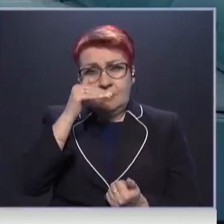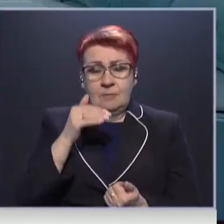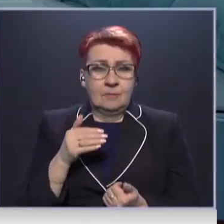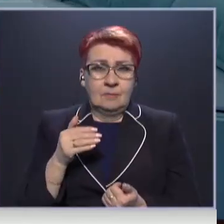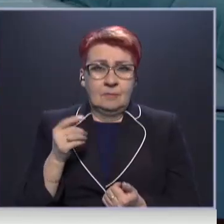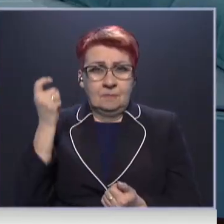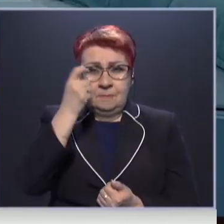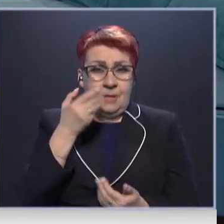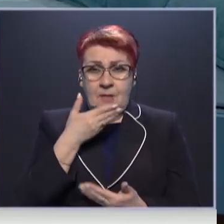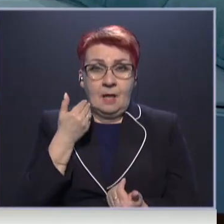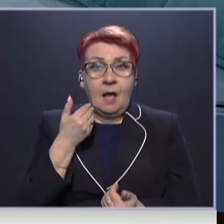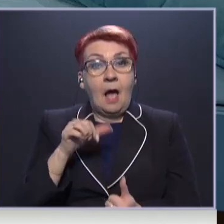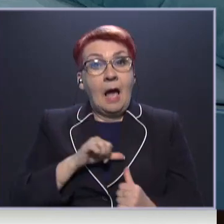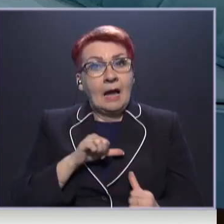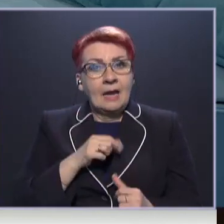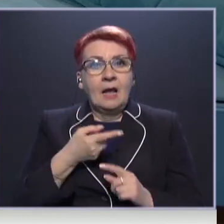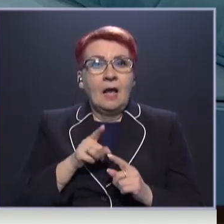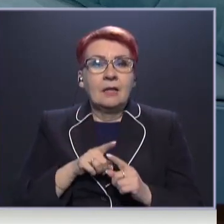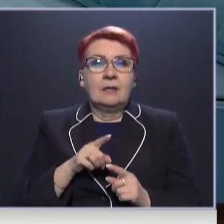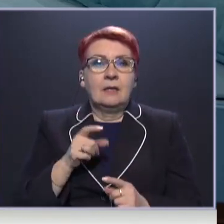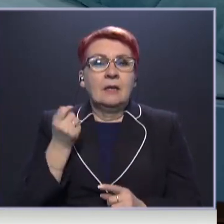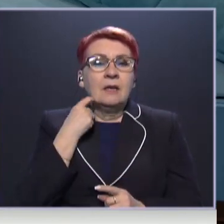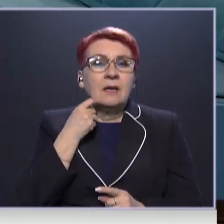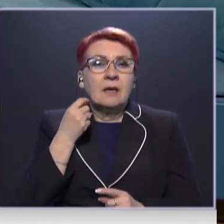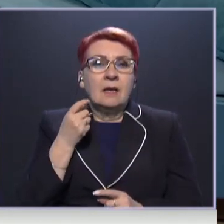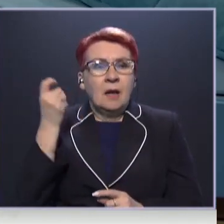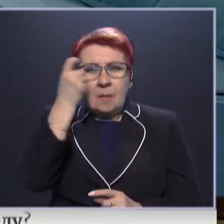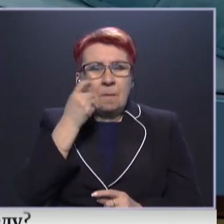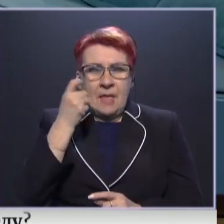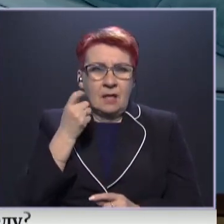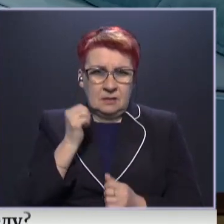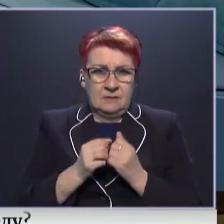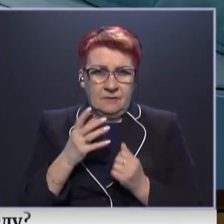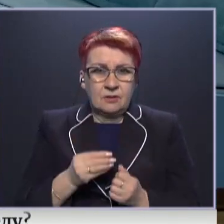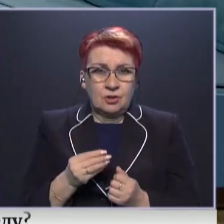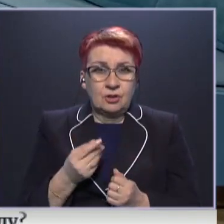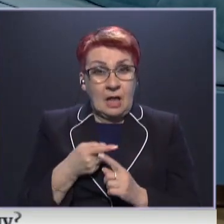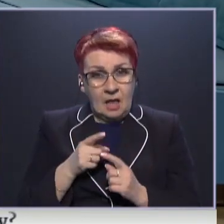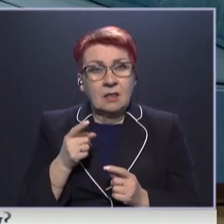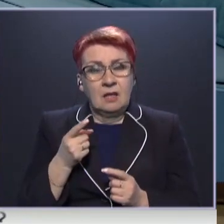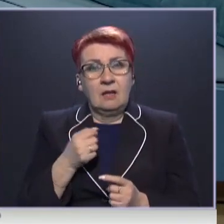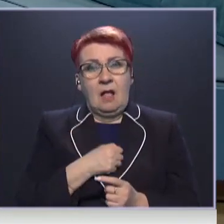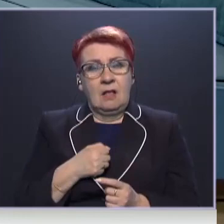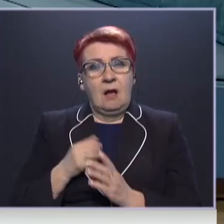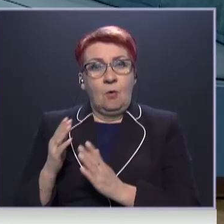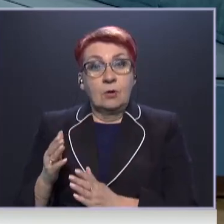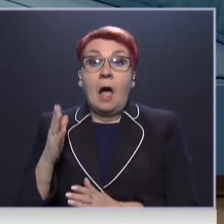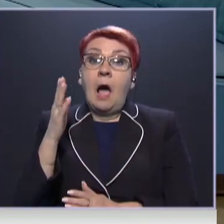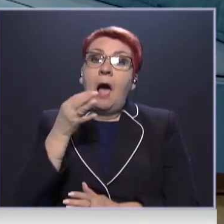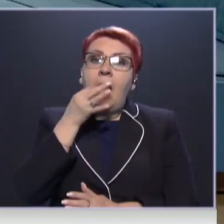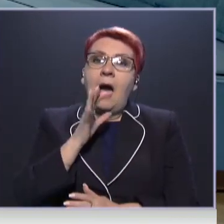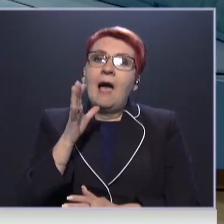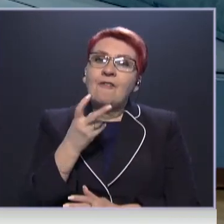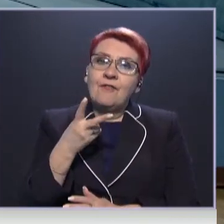Да, грехом называется пьяное состояние, пьянство, то есть опьянение сильное. А, собственно говоря, вино-то как раз Господь